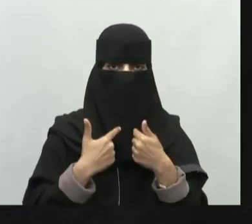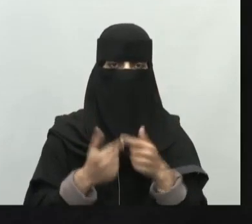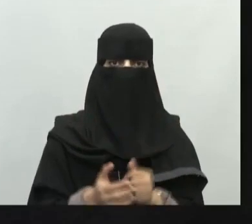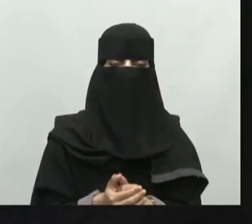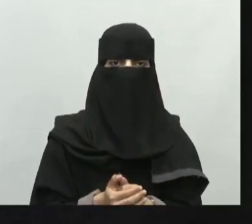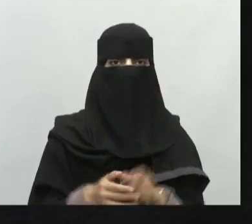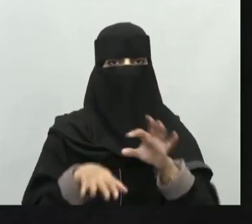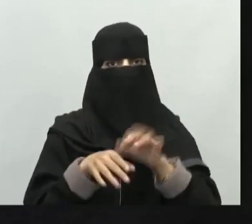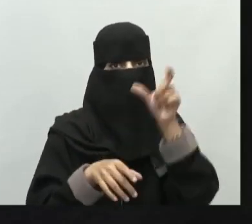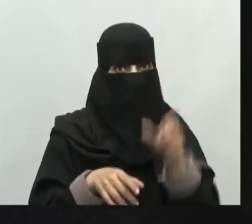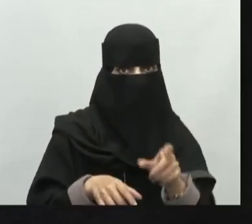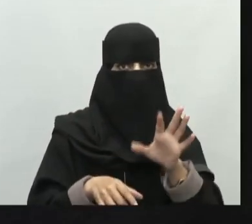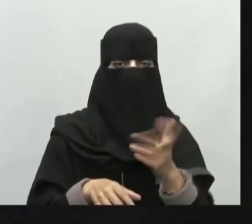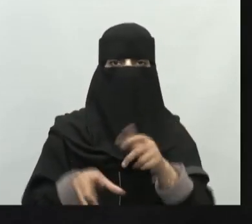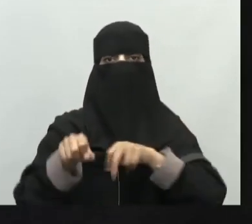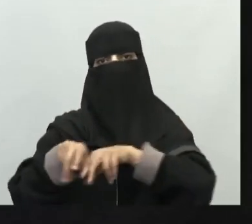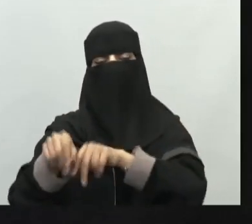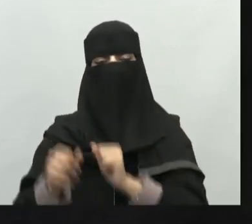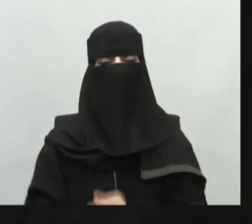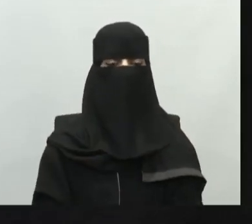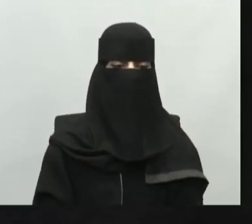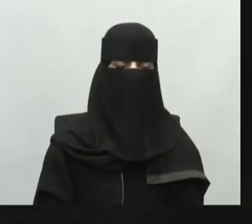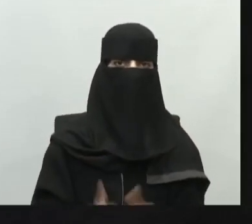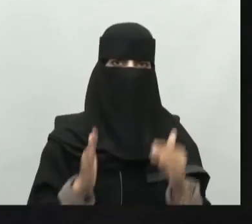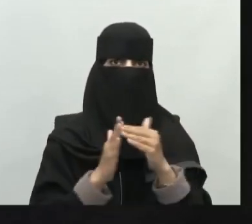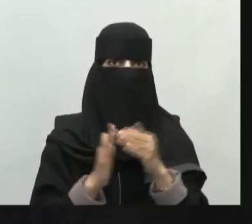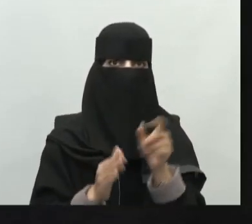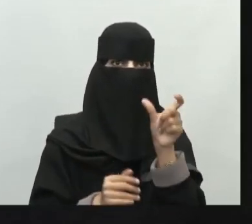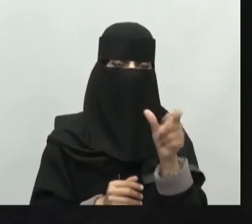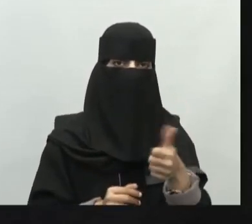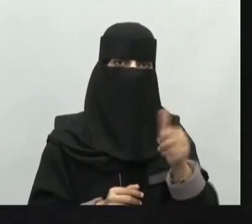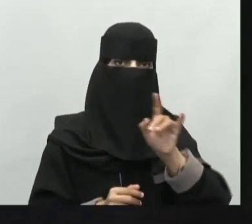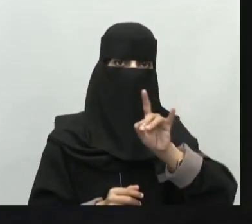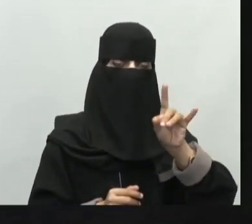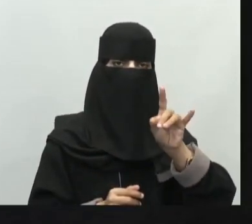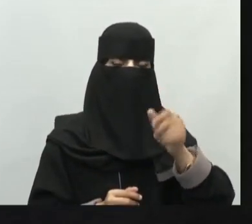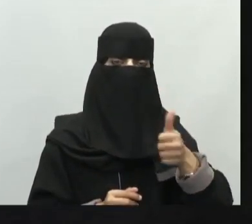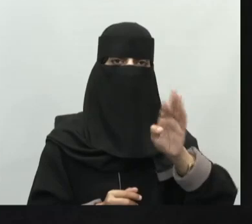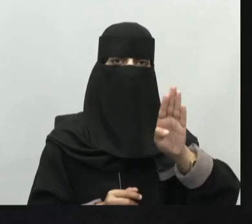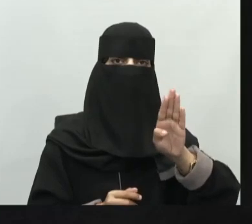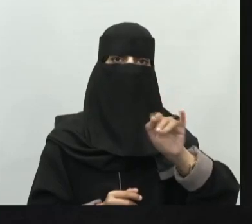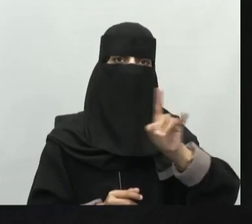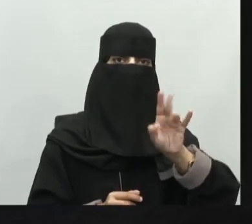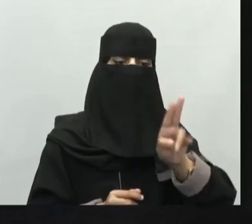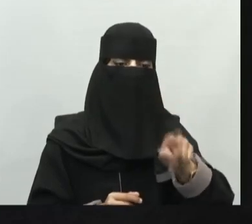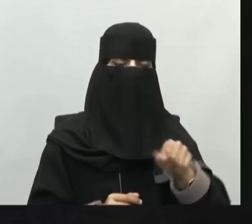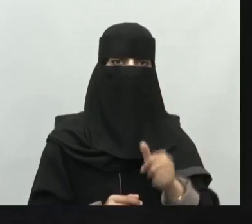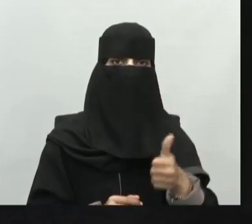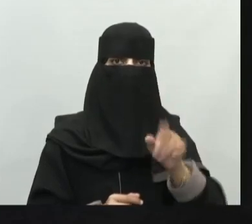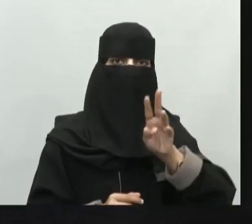سواء انسان او حيوان واخي اكلات الاعشاب او